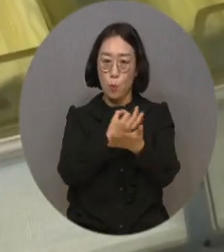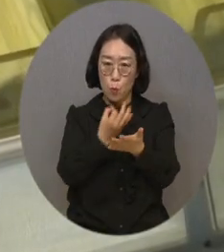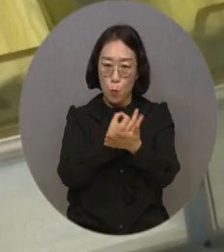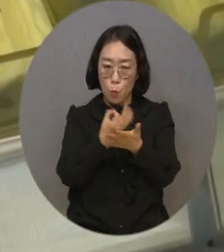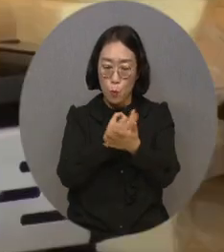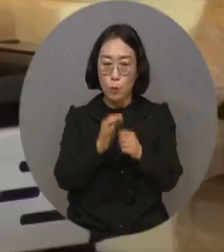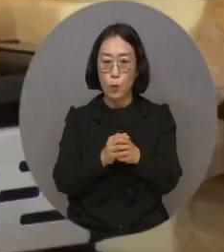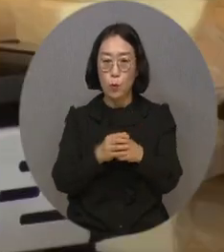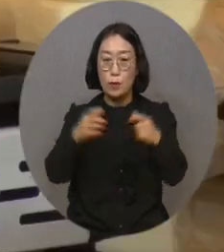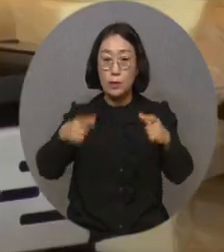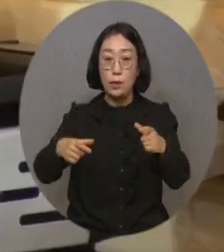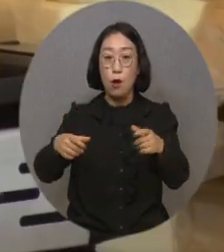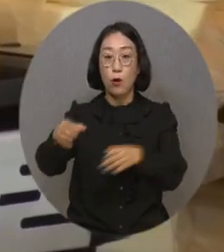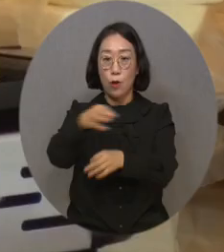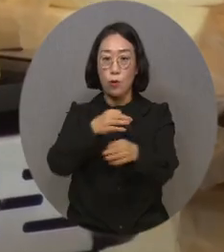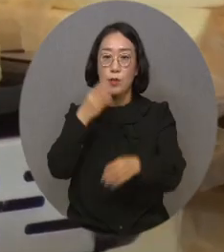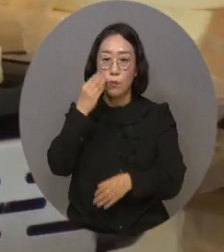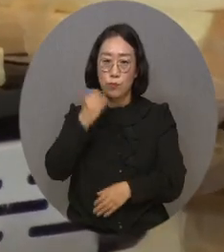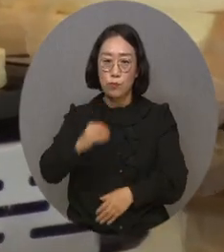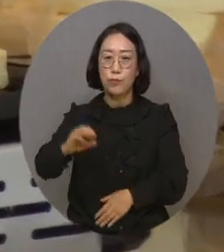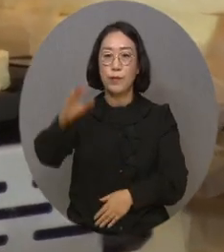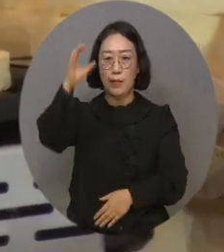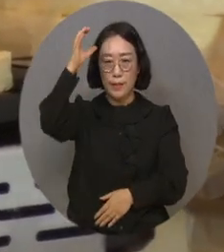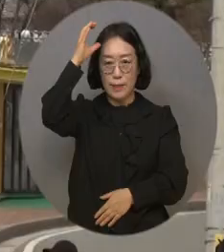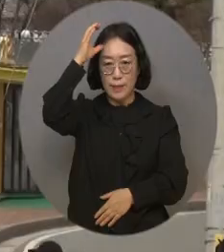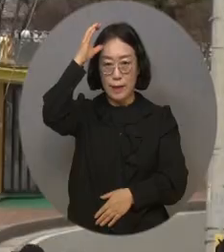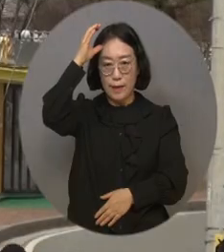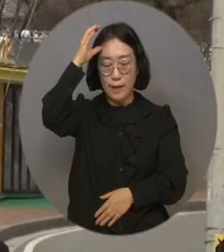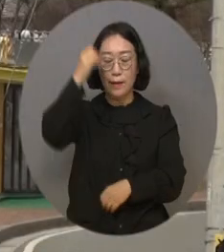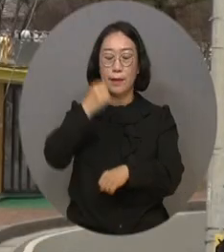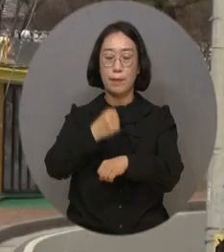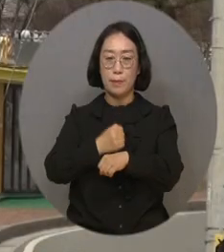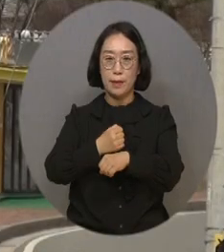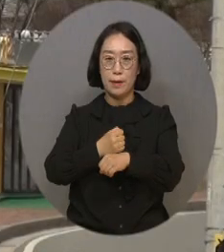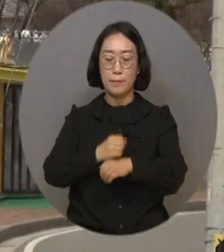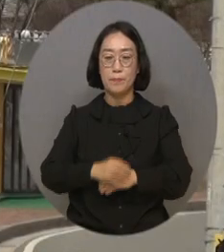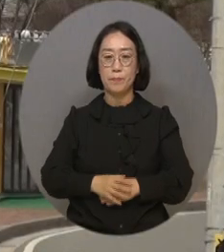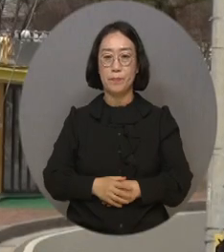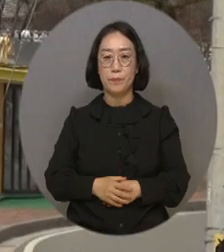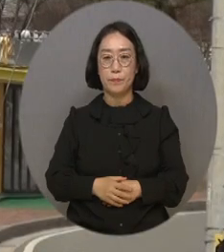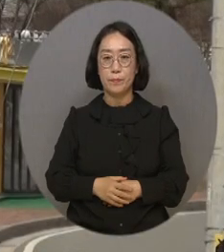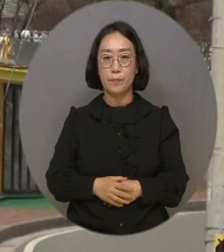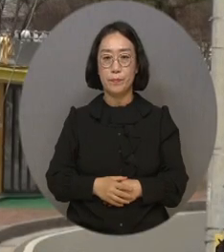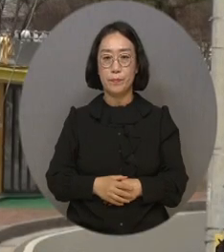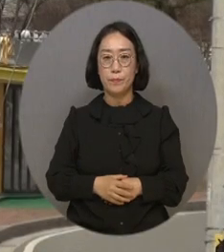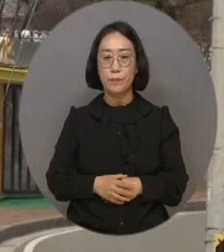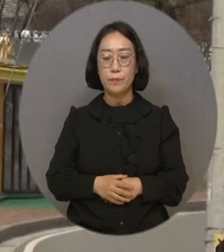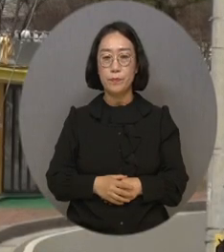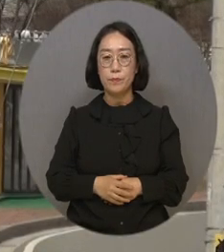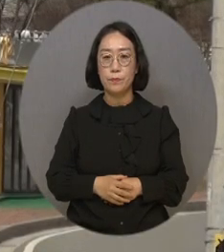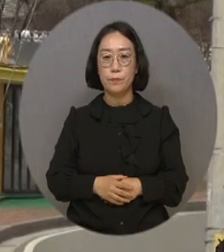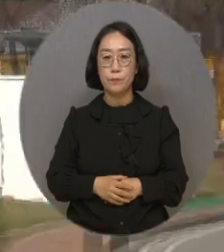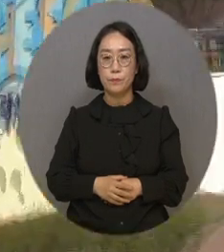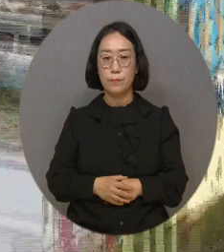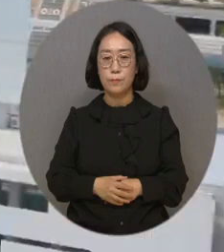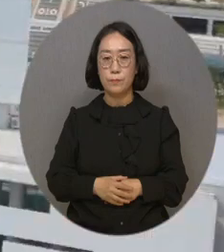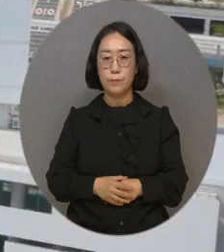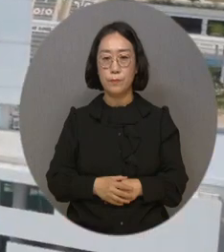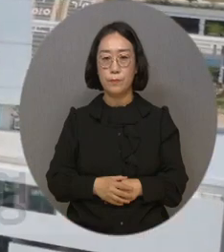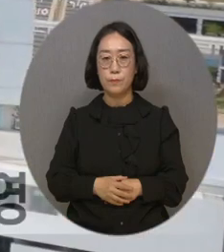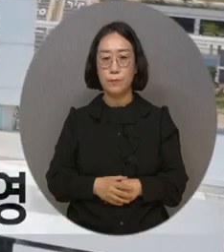증대와 지역 경제 활성화를 기대해 봅니다. 복지TV 전북방송 김영재입니다.